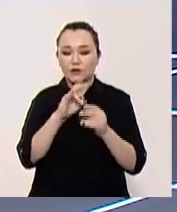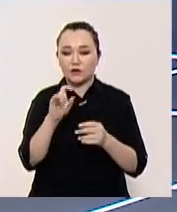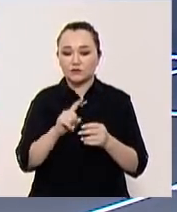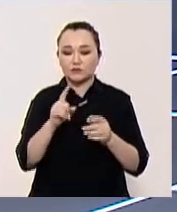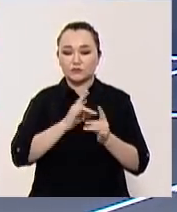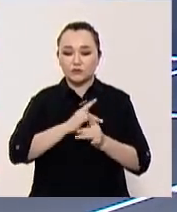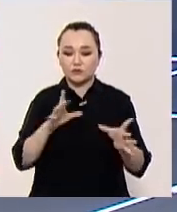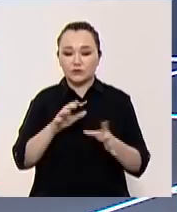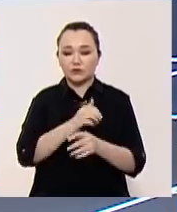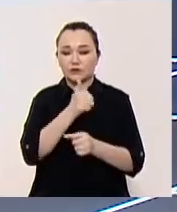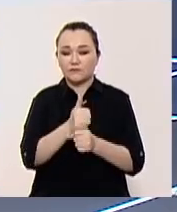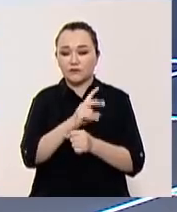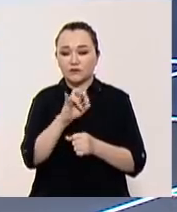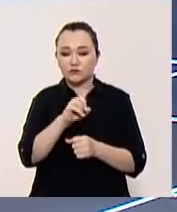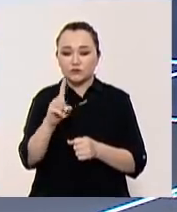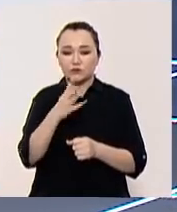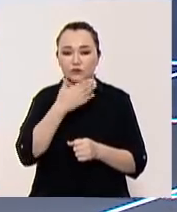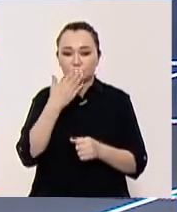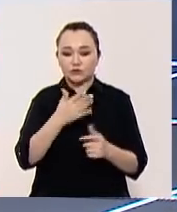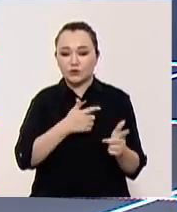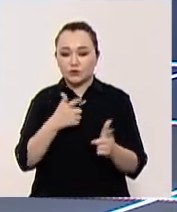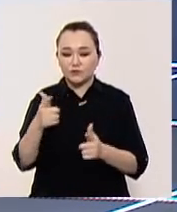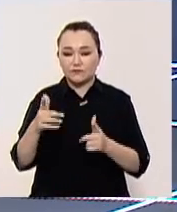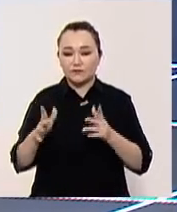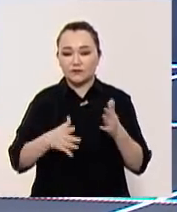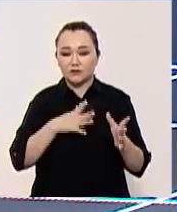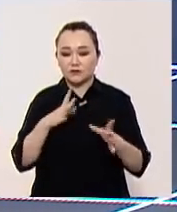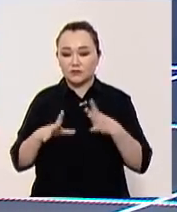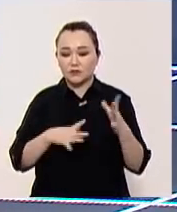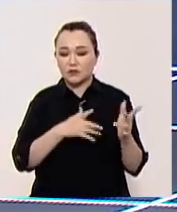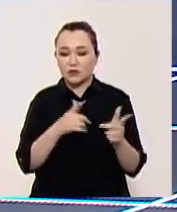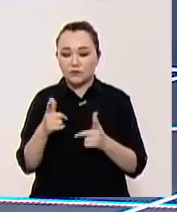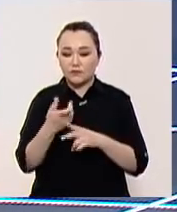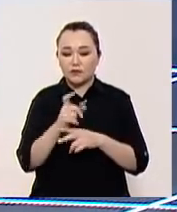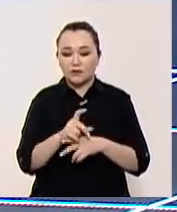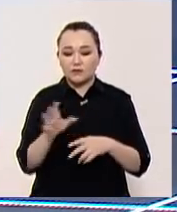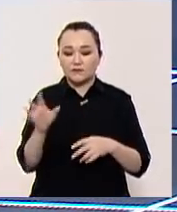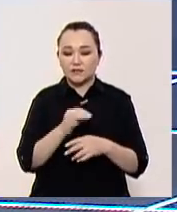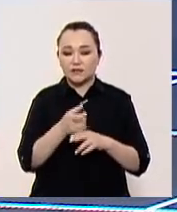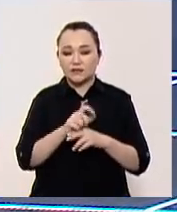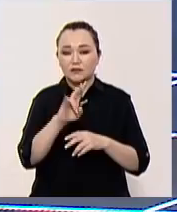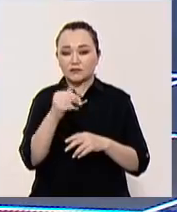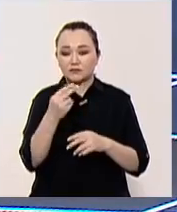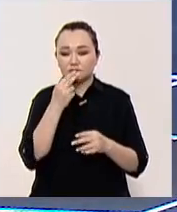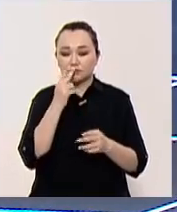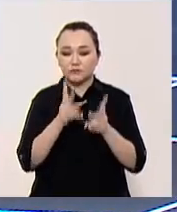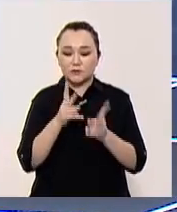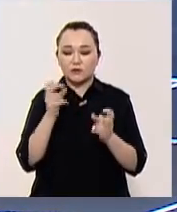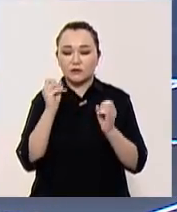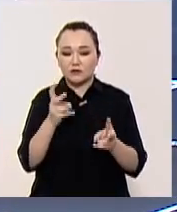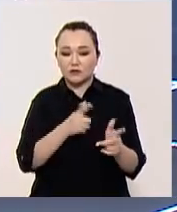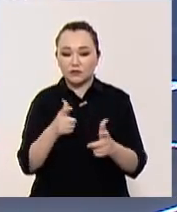басты нышаны Наурыз көжі әзірлеп сабыр болып жатыр. Ал біз осы бір ұлттық тағамды қалай дайындап